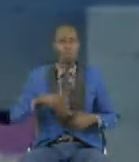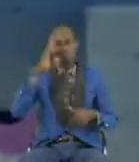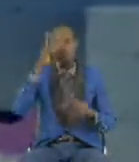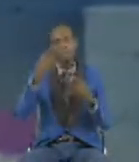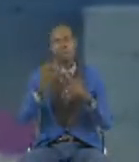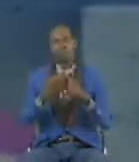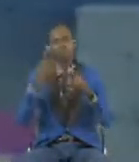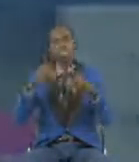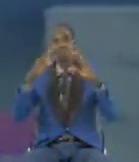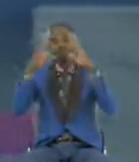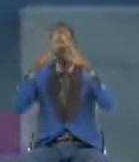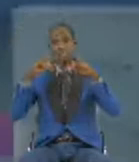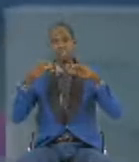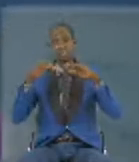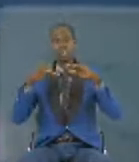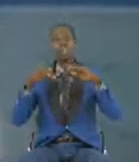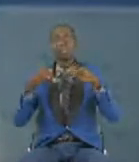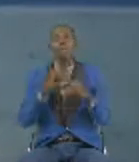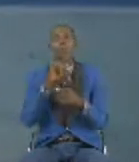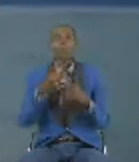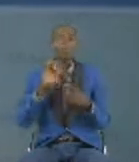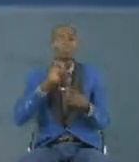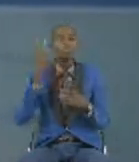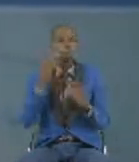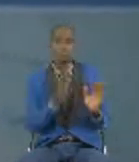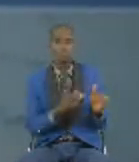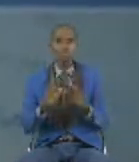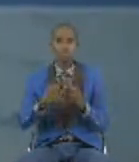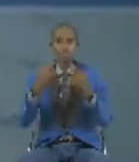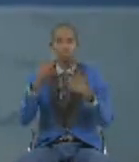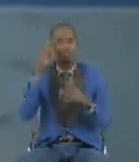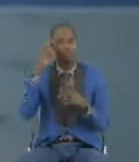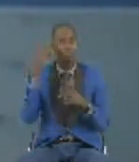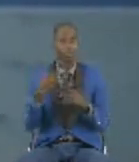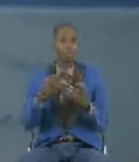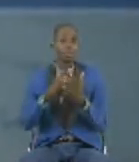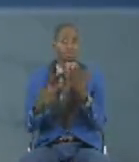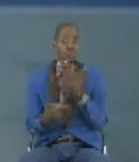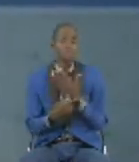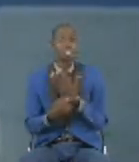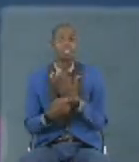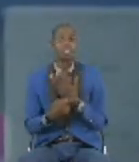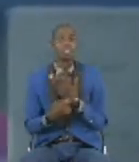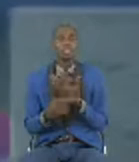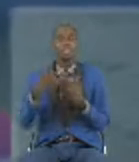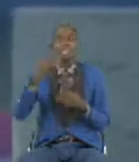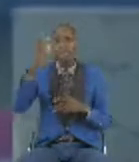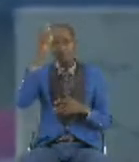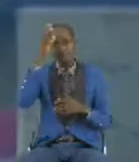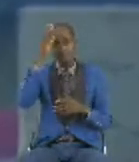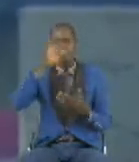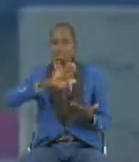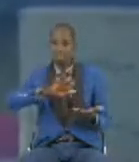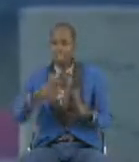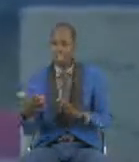village. Quand il se préparait à venir à la croisade de la capitale, le père est